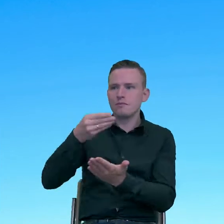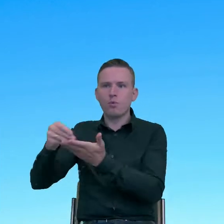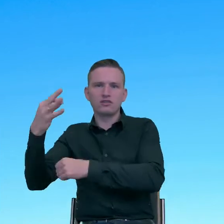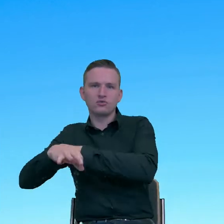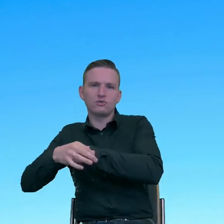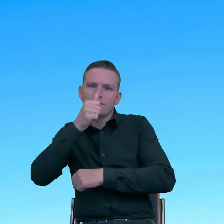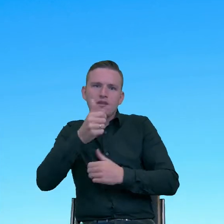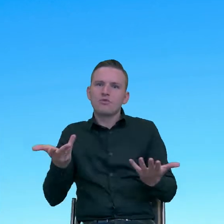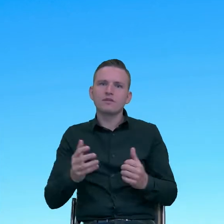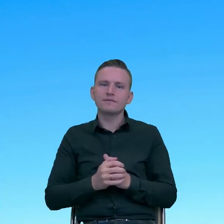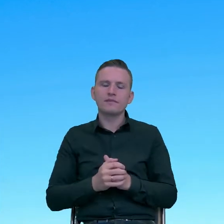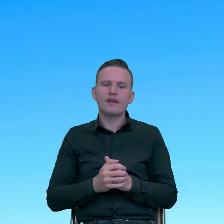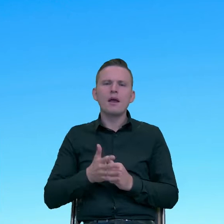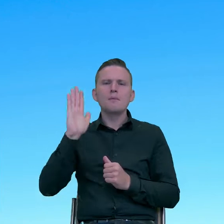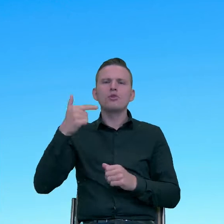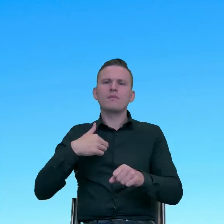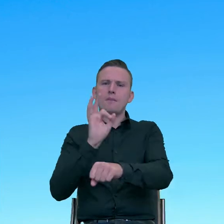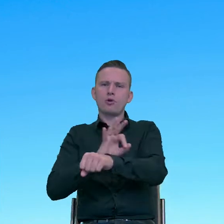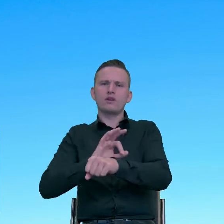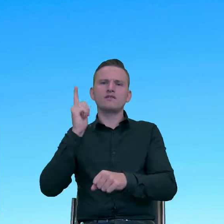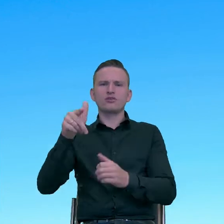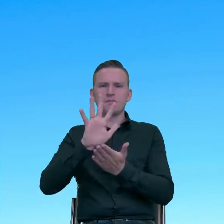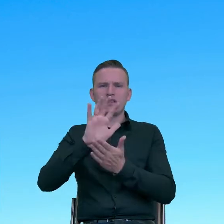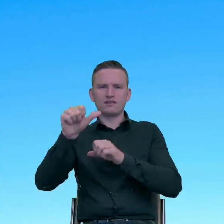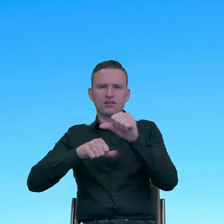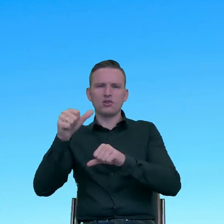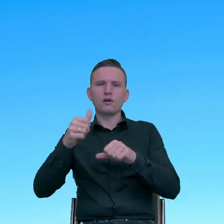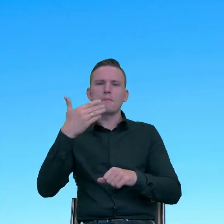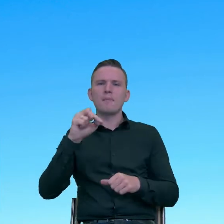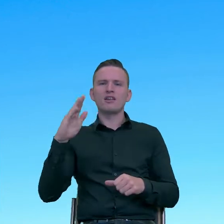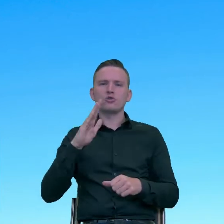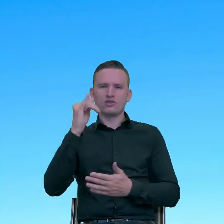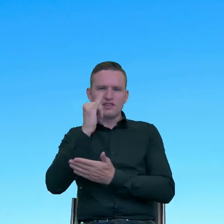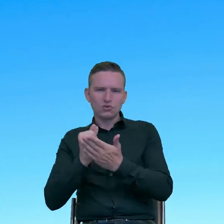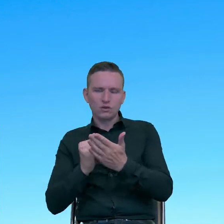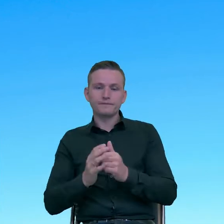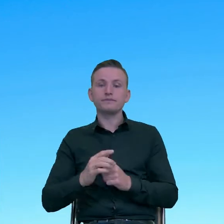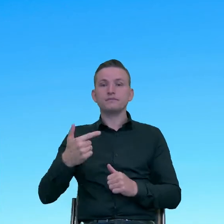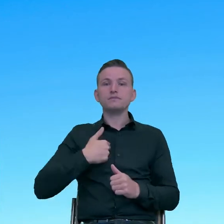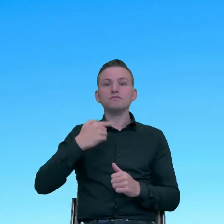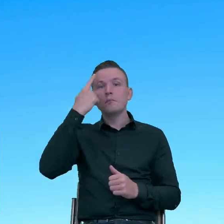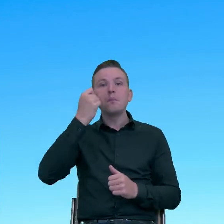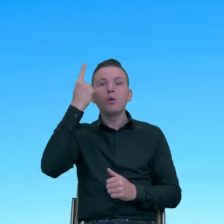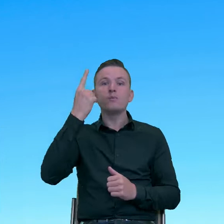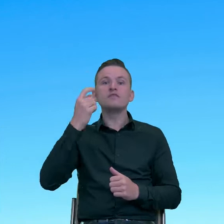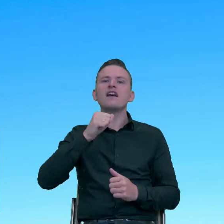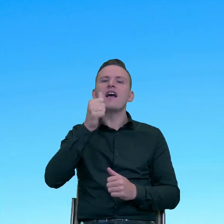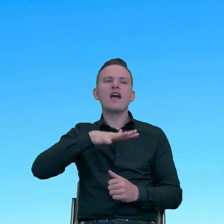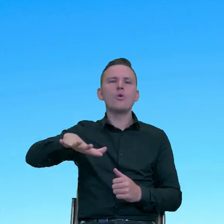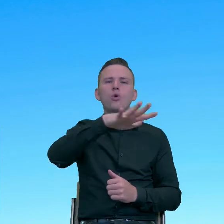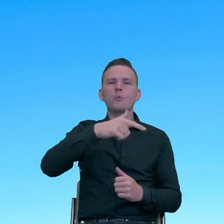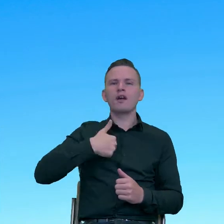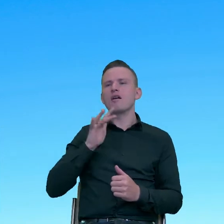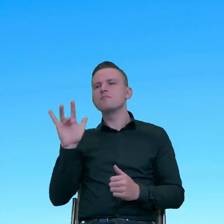projekt Mariuszy Rysuje, który zrealizowałem w 2015 roku. Wymyśliłem sobie, że pojadę w podróż dookoła Europy i będę rysował na